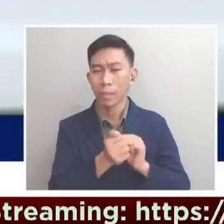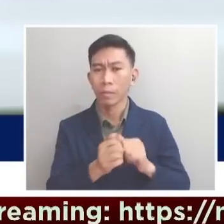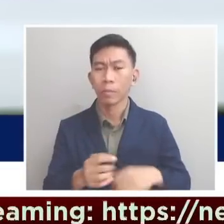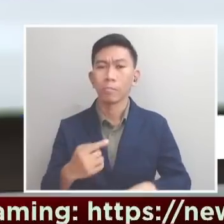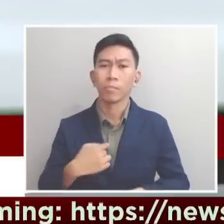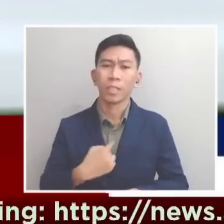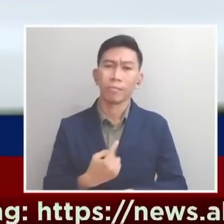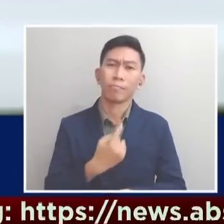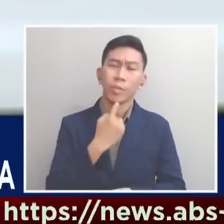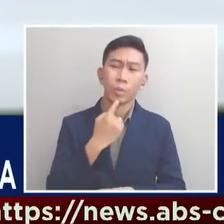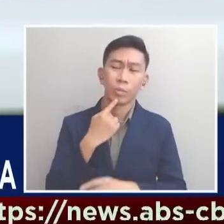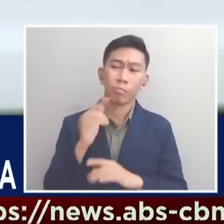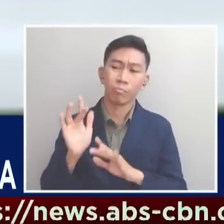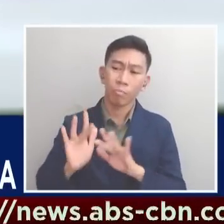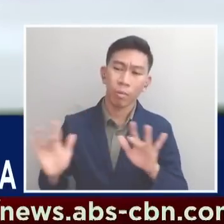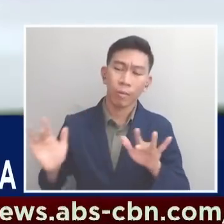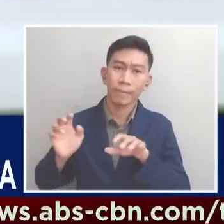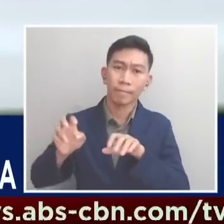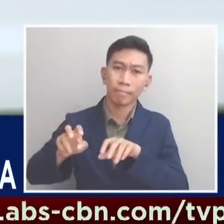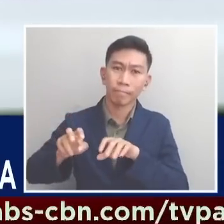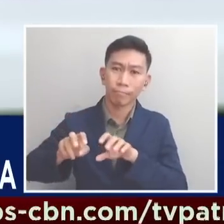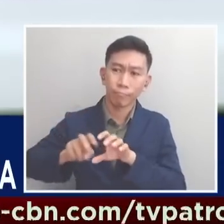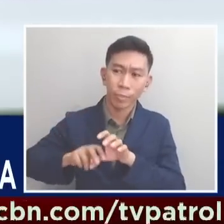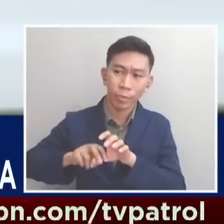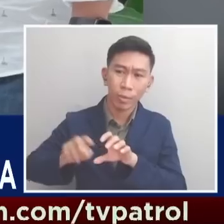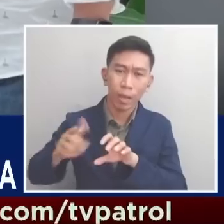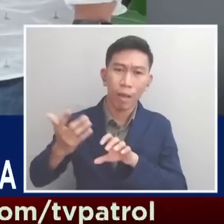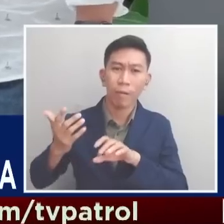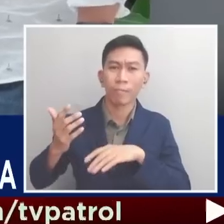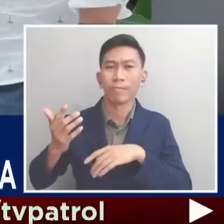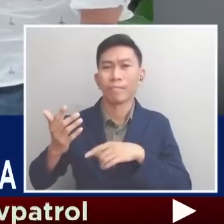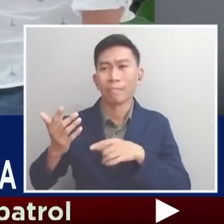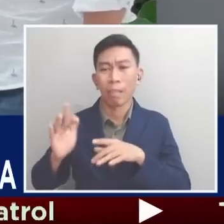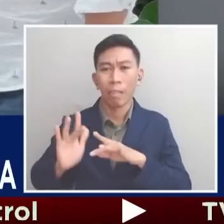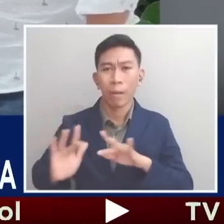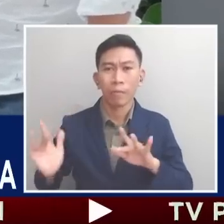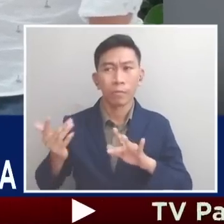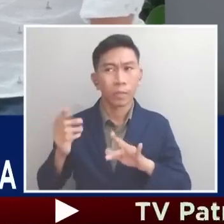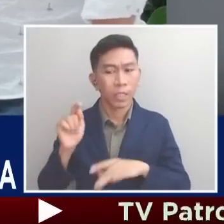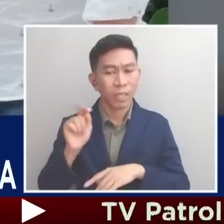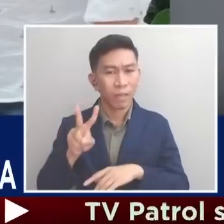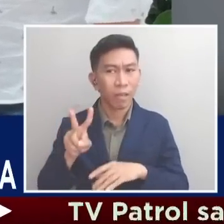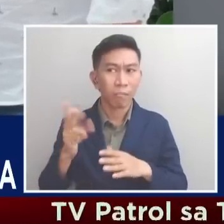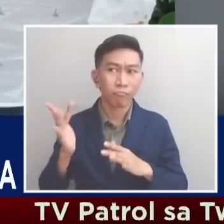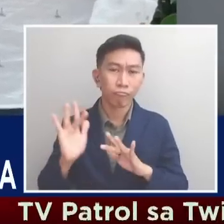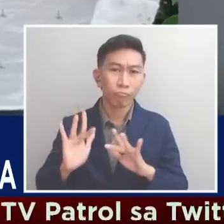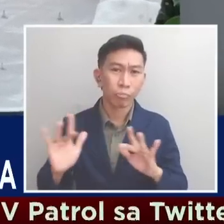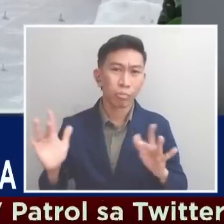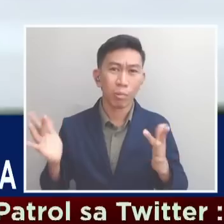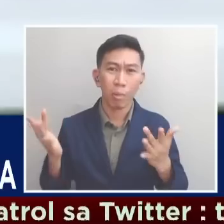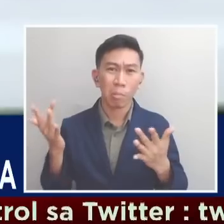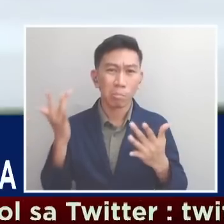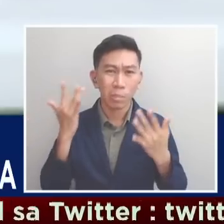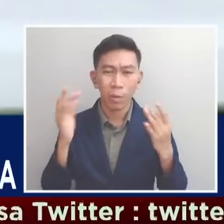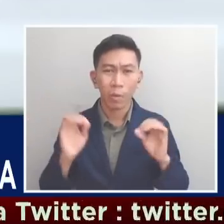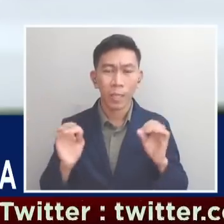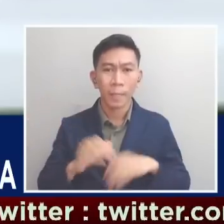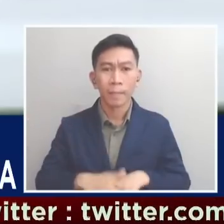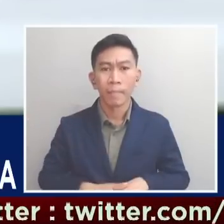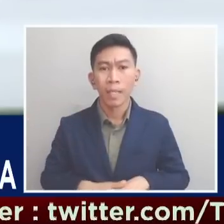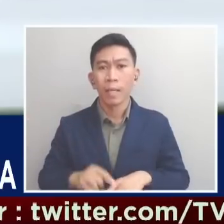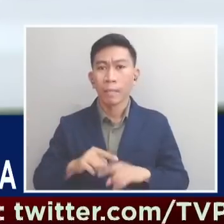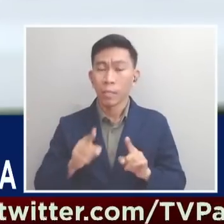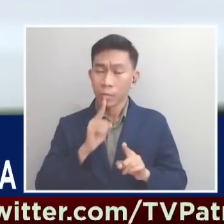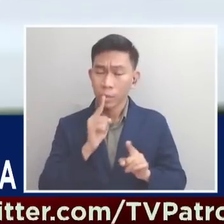sofa. Then I never hear the TV anymore. The plan was, as soon as he gets better, stronger,